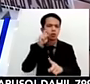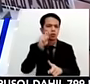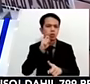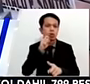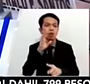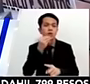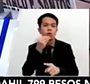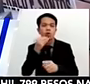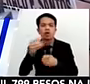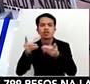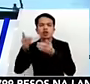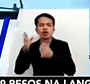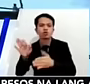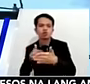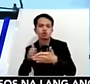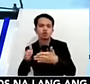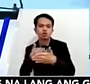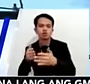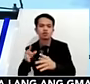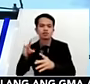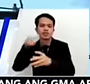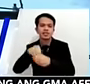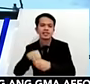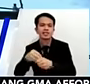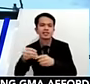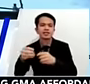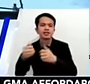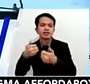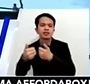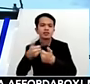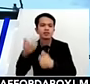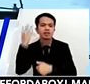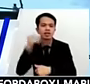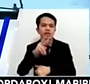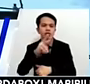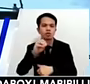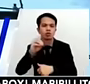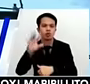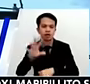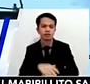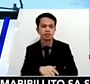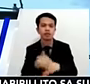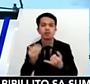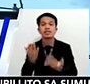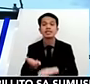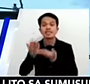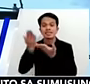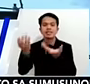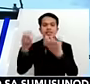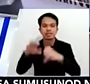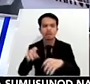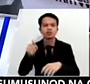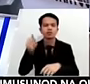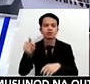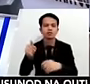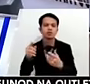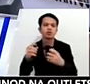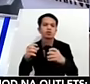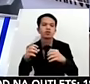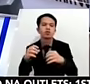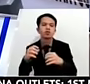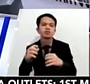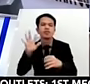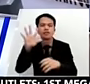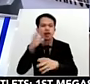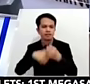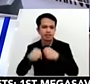ng sinalihang contest sa GMA Network noong 2005. Naghain daw ng kaso sa GMA Network si Gerald 5 taon